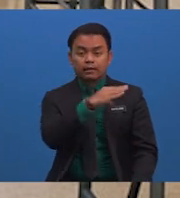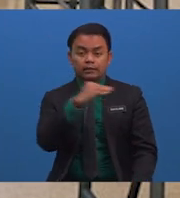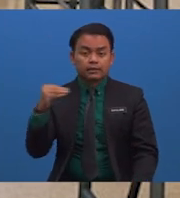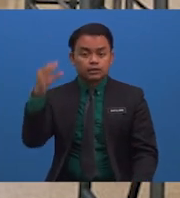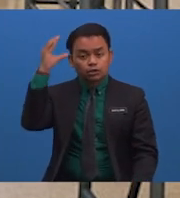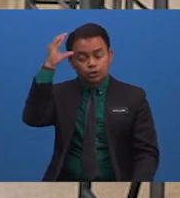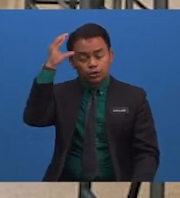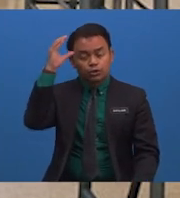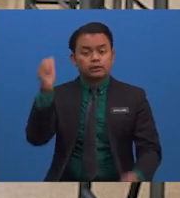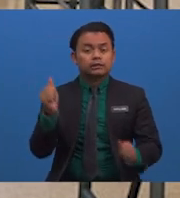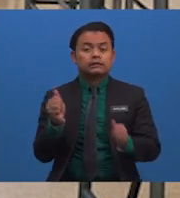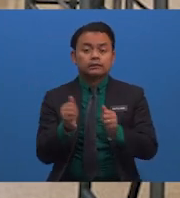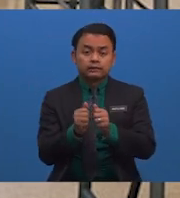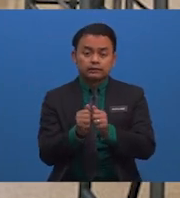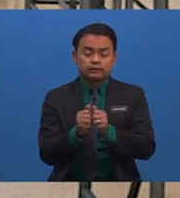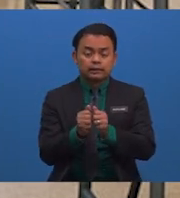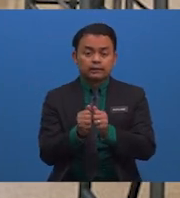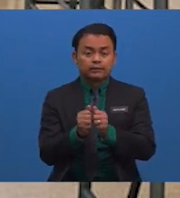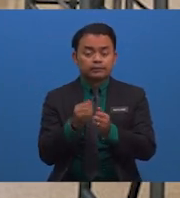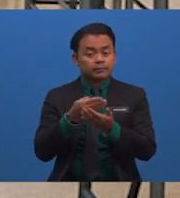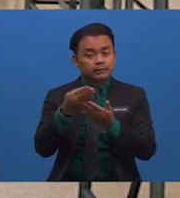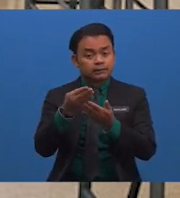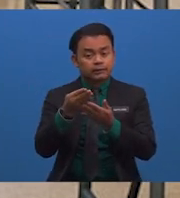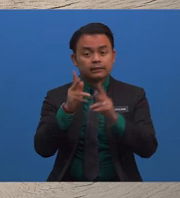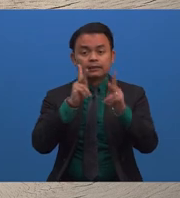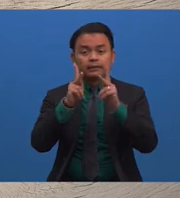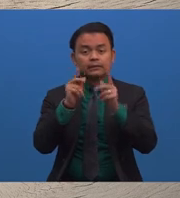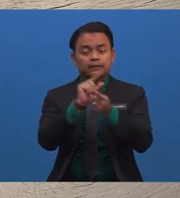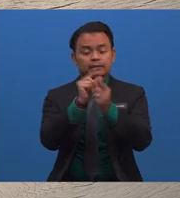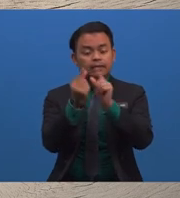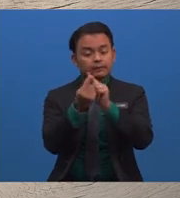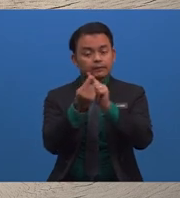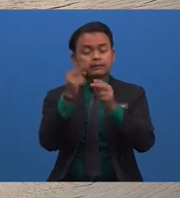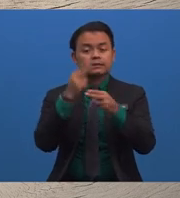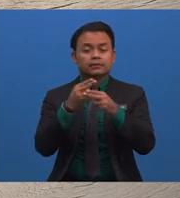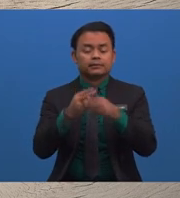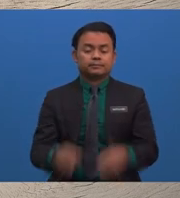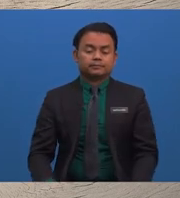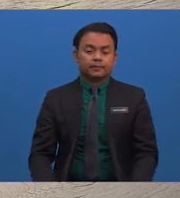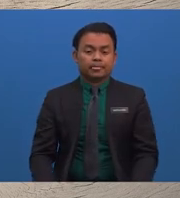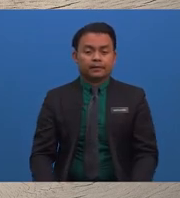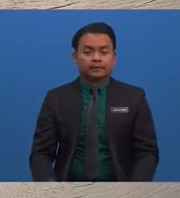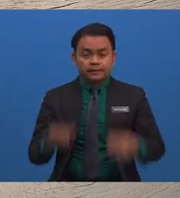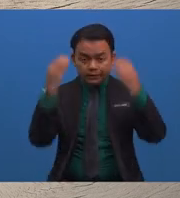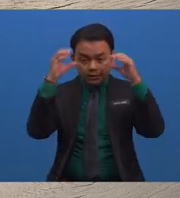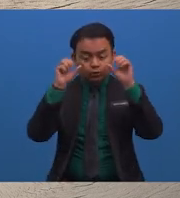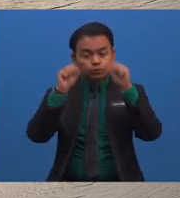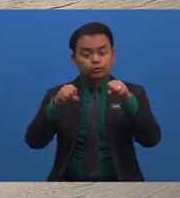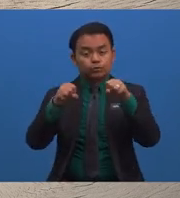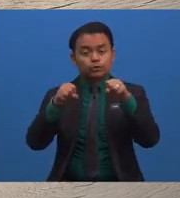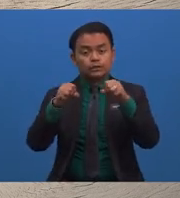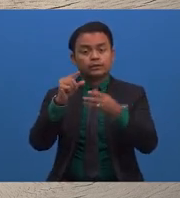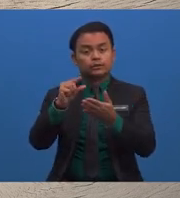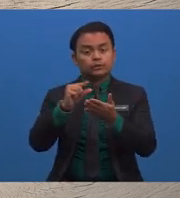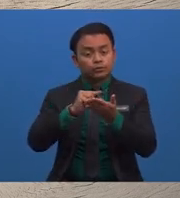Chong dengan memberikan kata ganti nama. Cikgu boleh gunakan mereka.